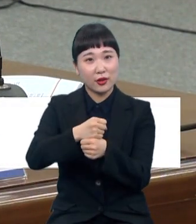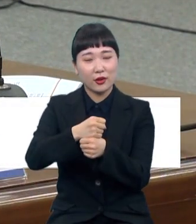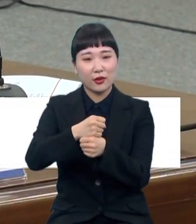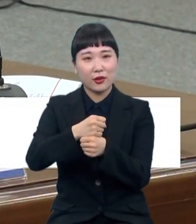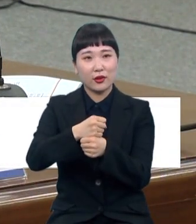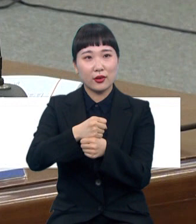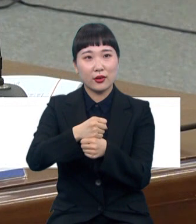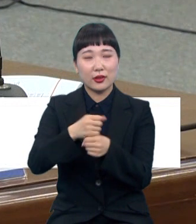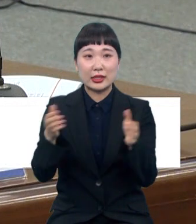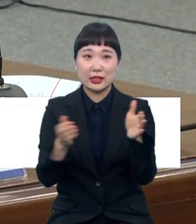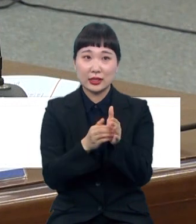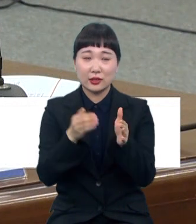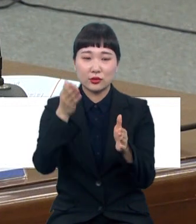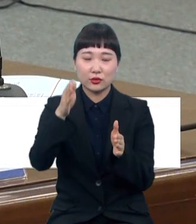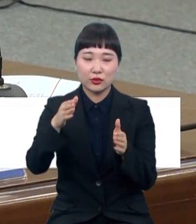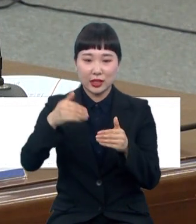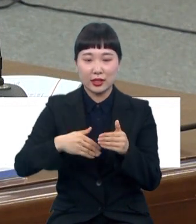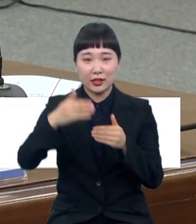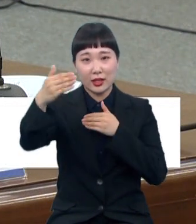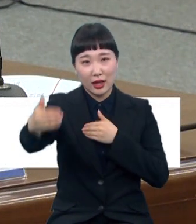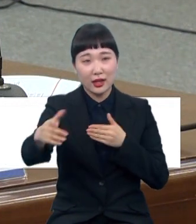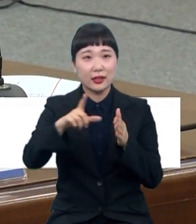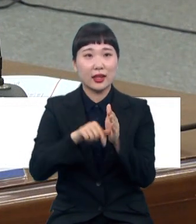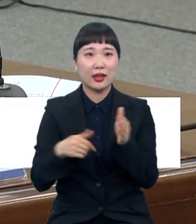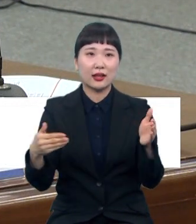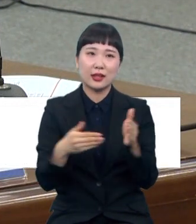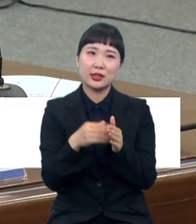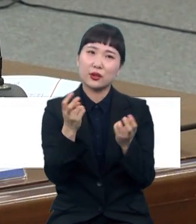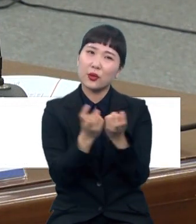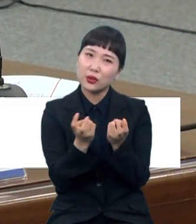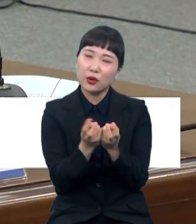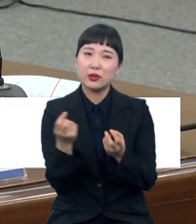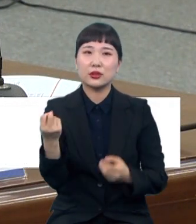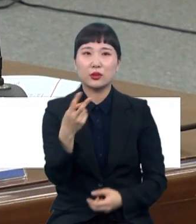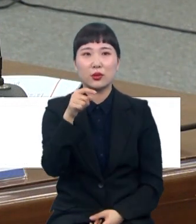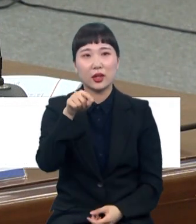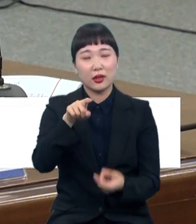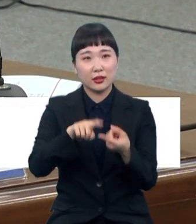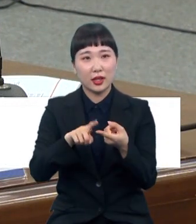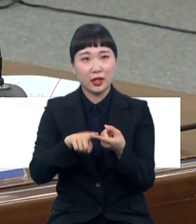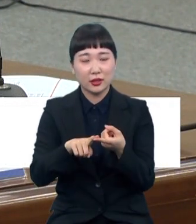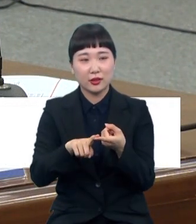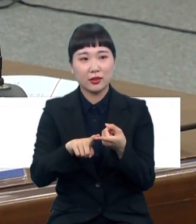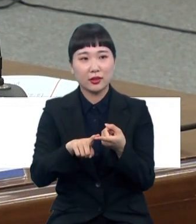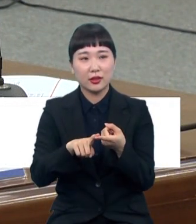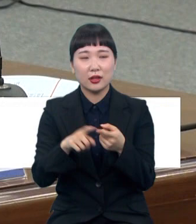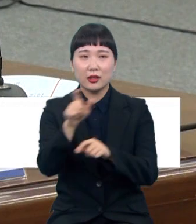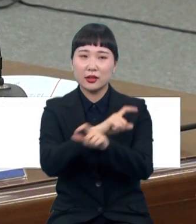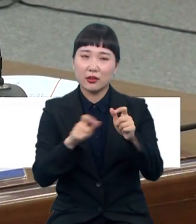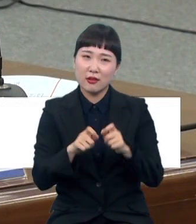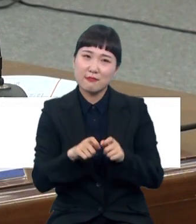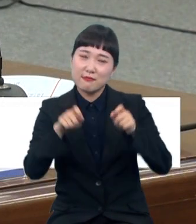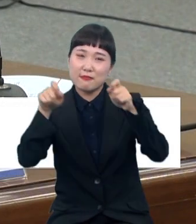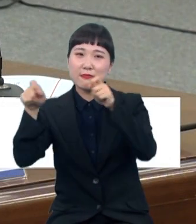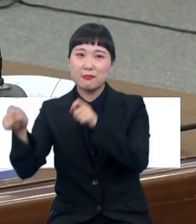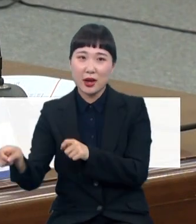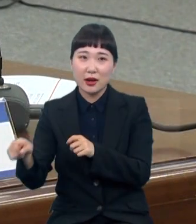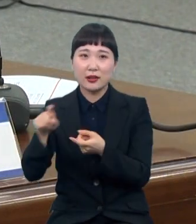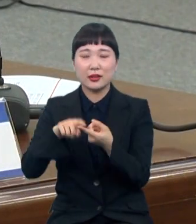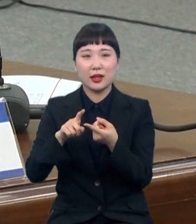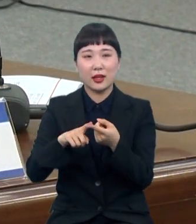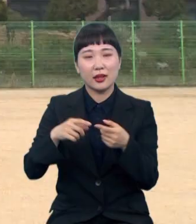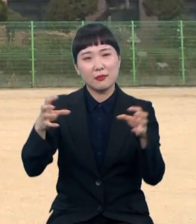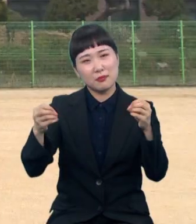동안에 그럼 어떻게 할 거냐의 고민이 임시적으로 그렇게 해보는 거고 그 부분에서 그 부분을 좀 이어가자고 하는 부분을 계속 얘기를 하고 있는